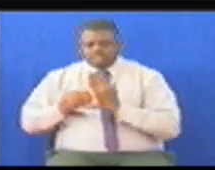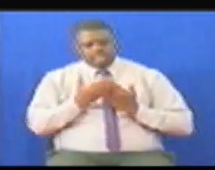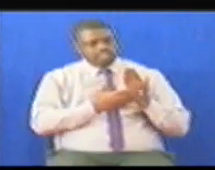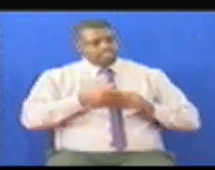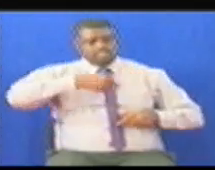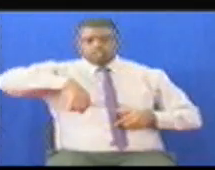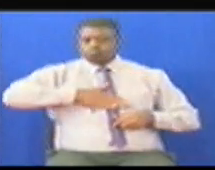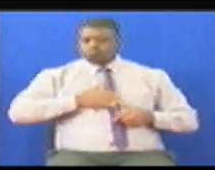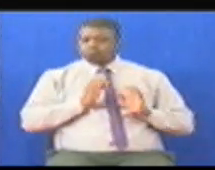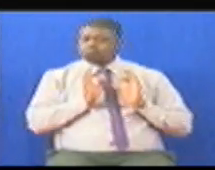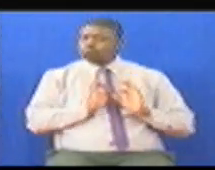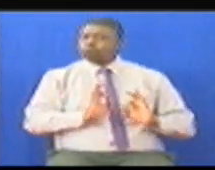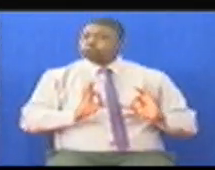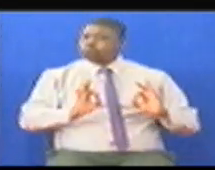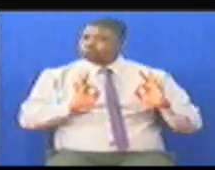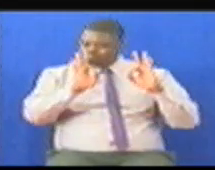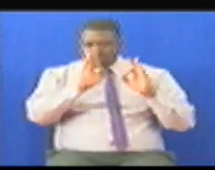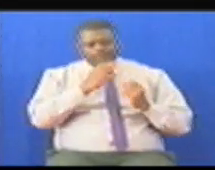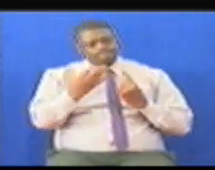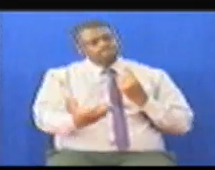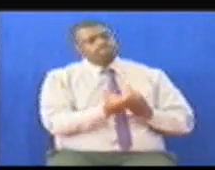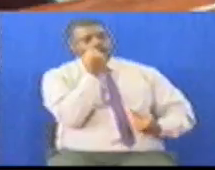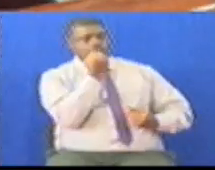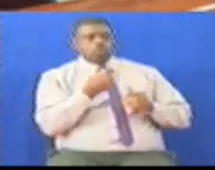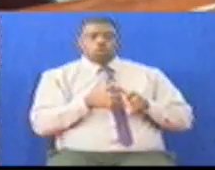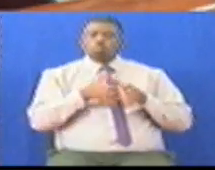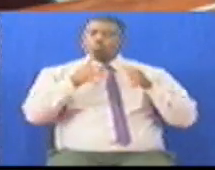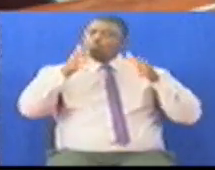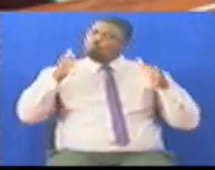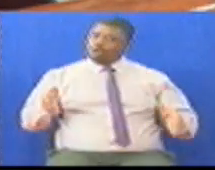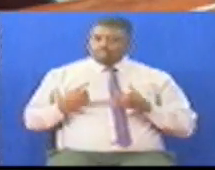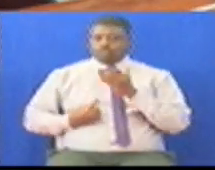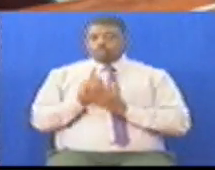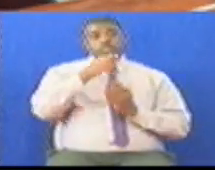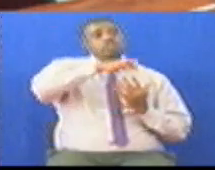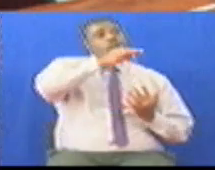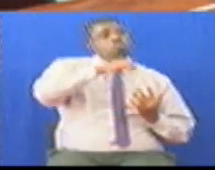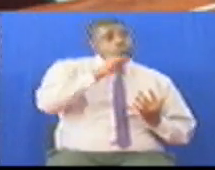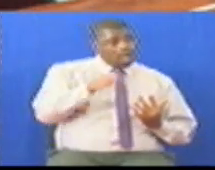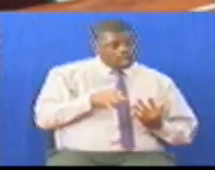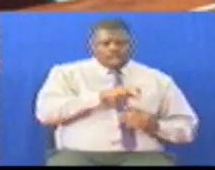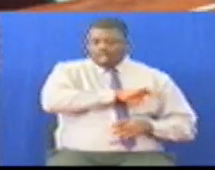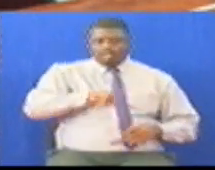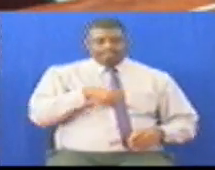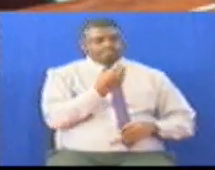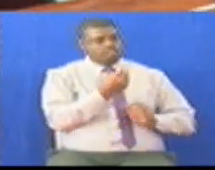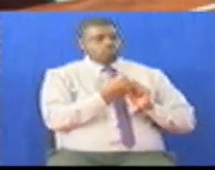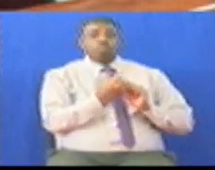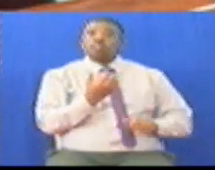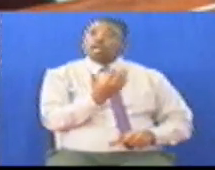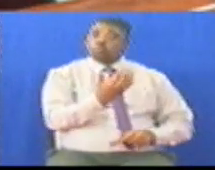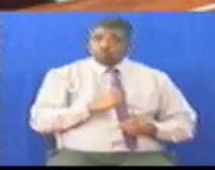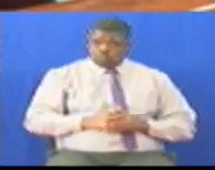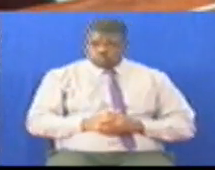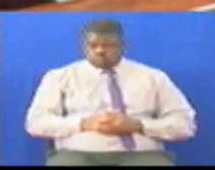ufanisi na mafanikio makubwa tangu alipochaguliwa mwaka 2015. Sote tumeshuhudia